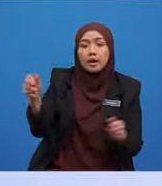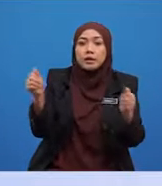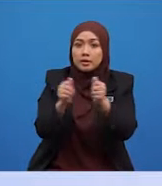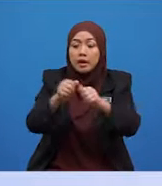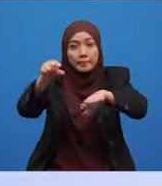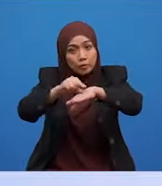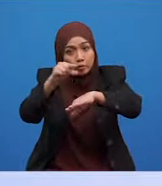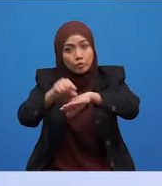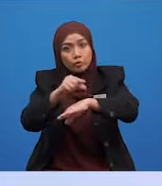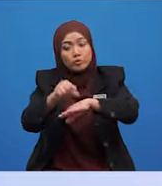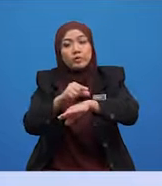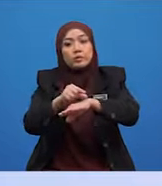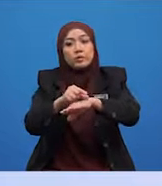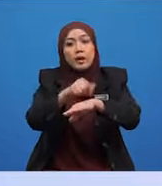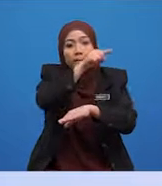kuasa 2.